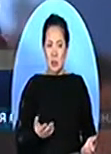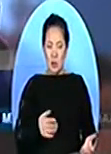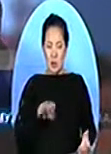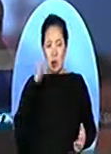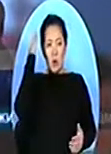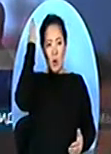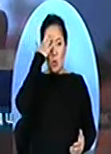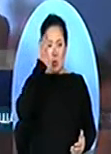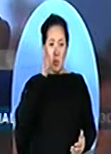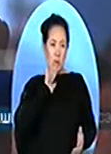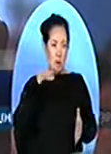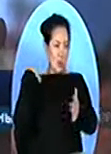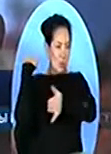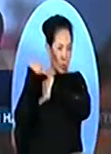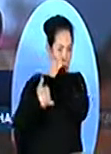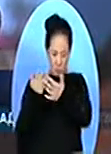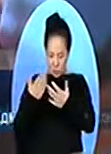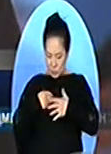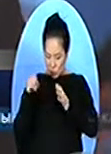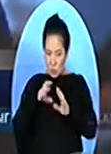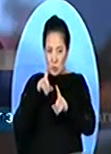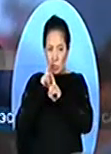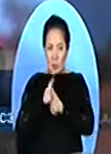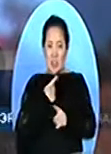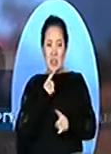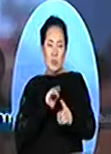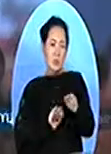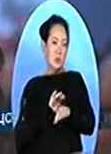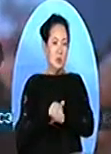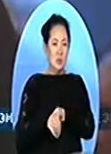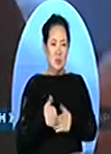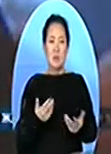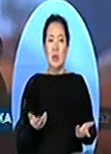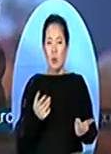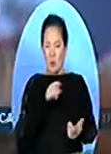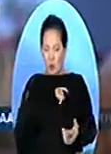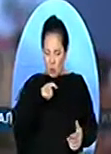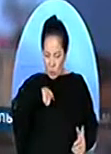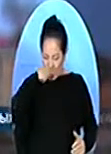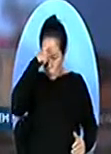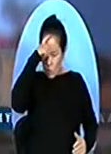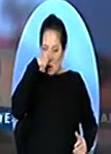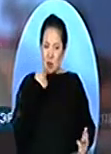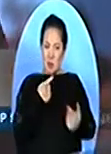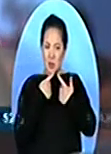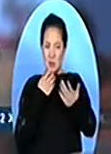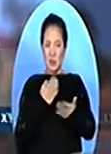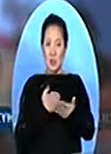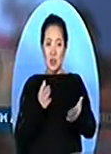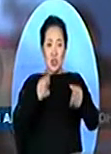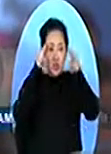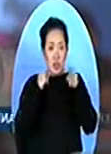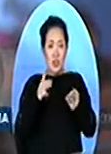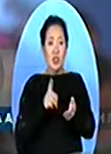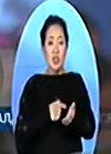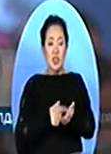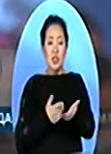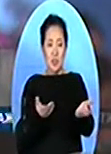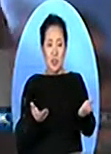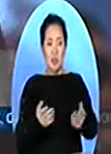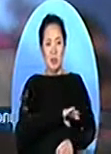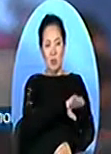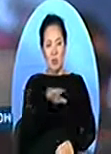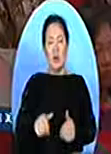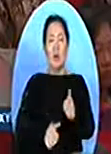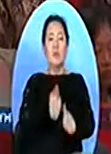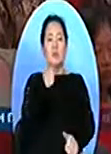Өвгдөөсөө заяасан тэр ёсломжлаараа хүнд байдлаас гарах уу гэдгийг та хүн ухаанаар ярьж байна. Энийг шийдэх хэрэгтэй байна. Тэгээ та хүн